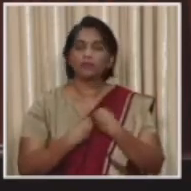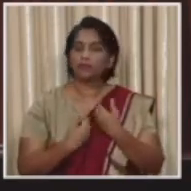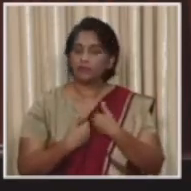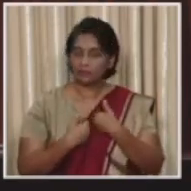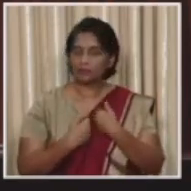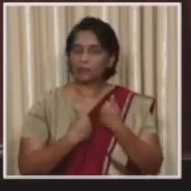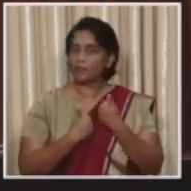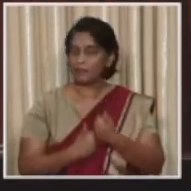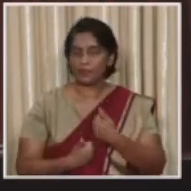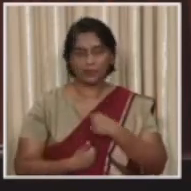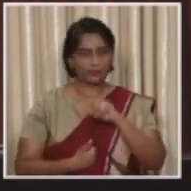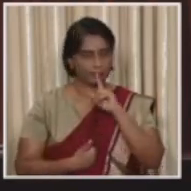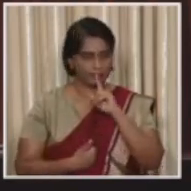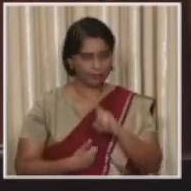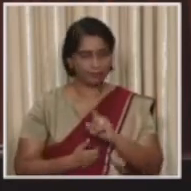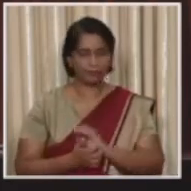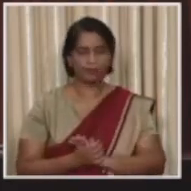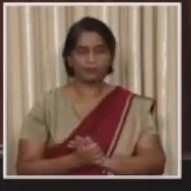kota salakana